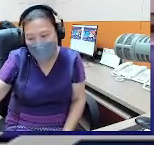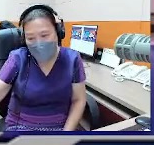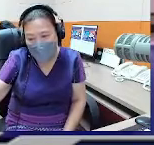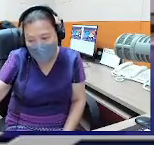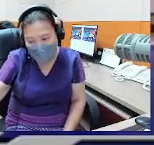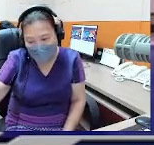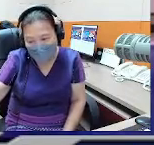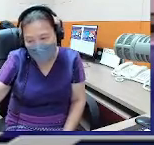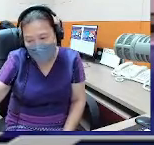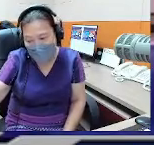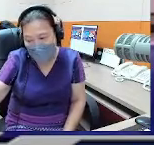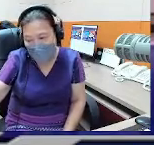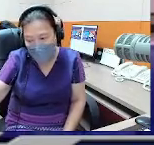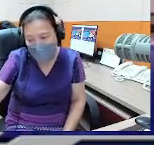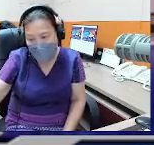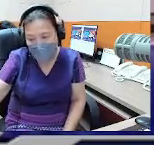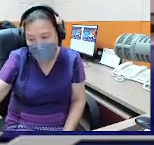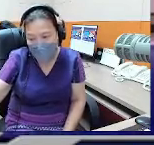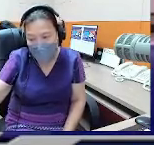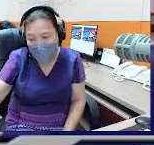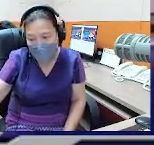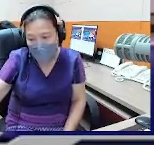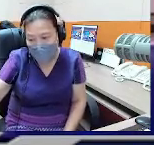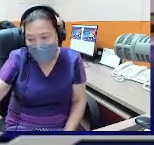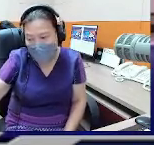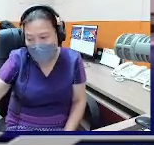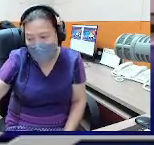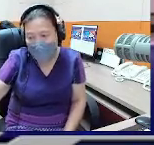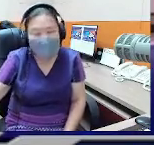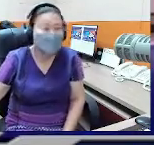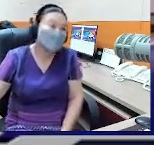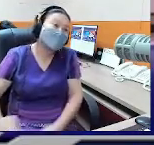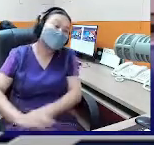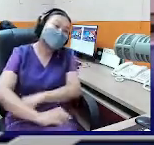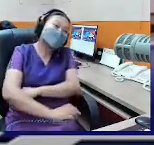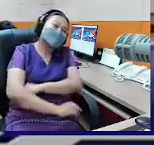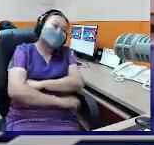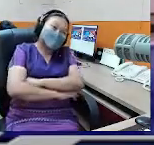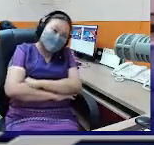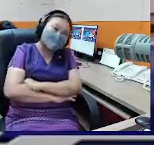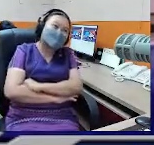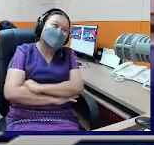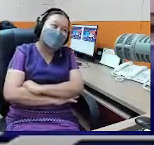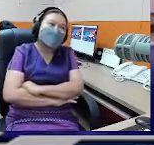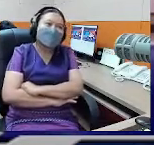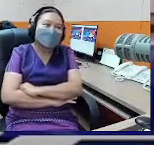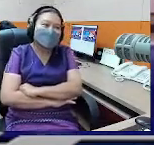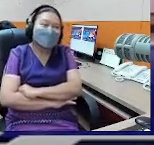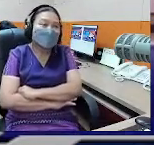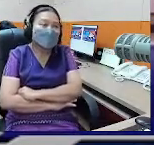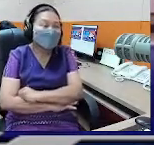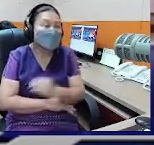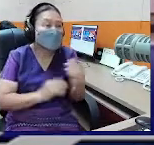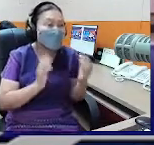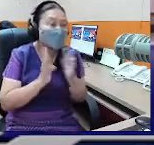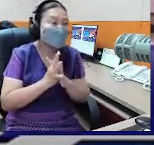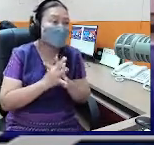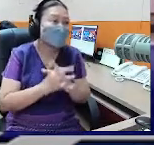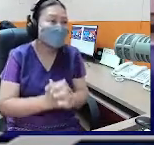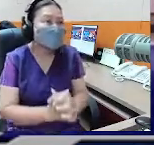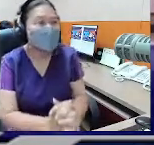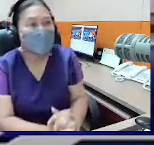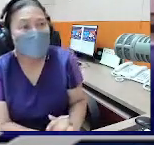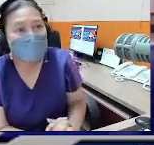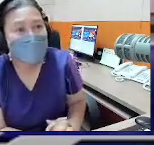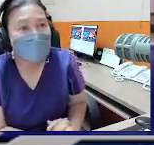มเลยมีจอทีวีจอใหญ่จะไปนั่งดูทีวีในนั้นก็ได้ทำกิจกรรมอะไรอื่นๆกับเพื่อนก็ได้รวมถึงเรามีอีกหนึ่งสถานที่ค่ะ